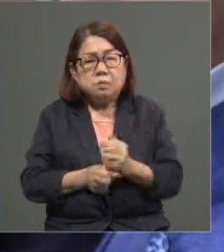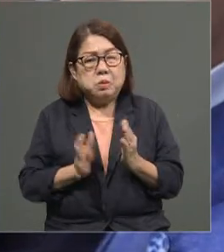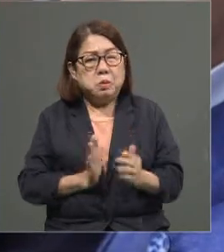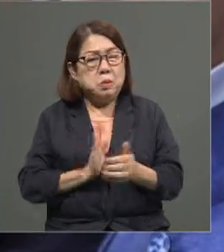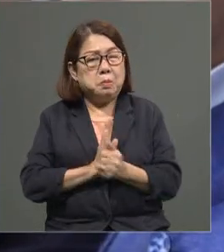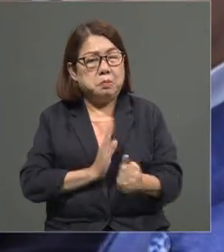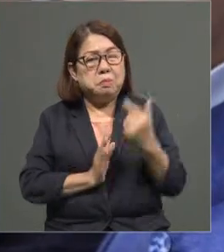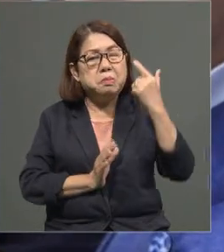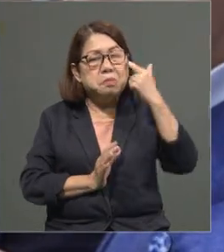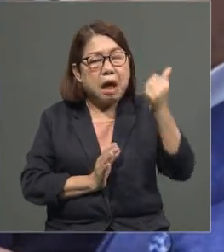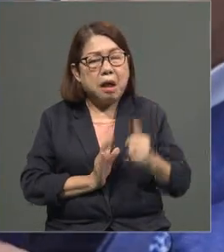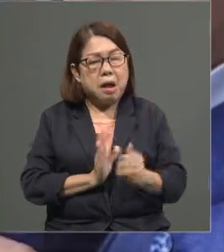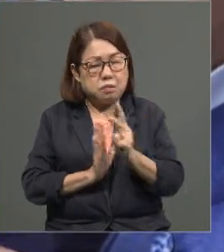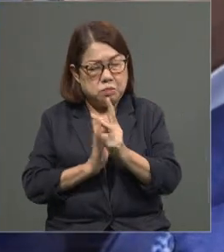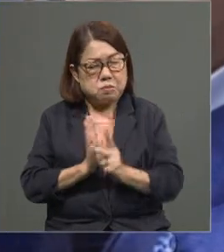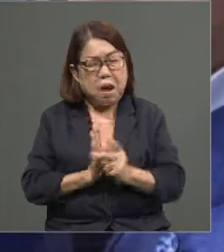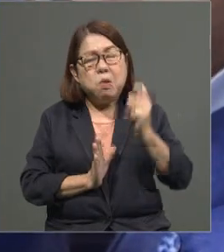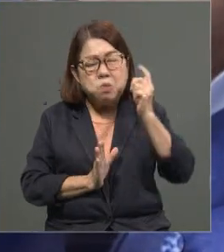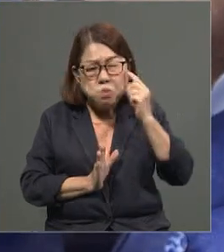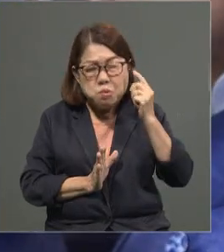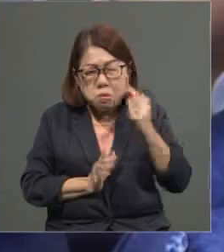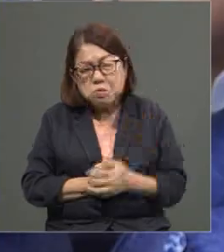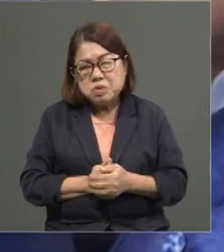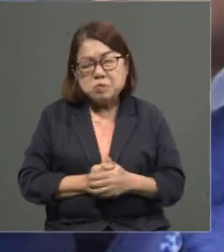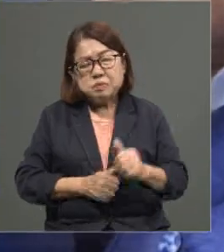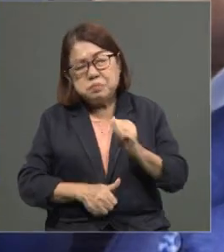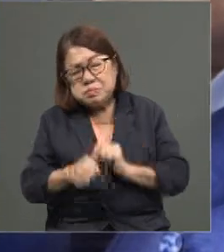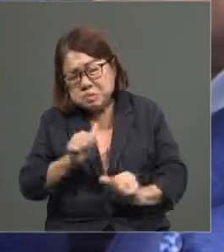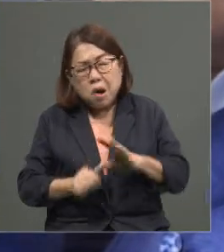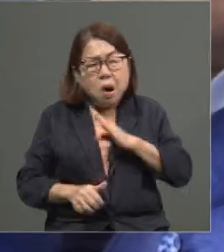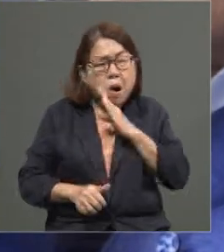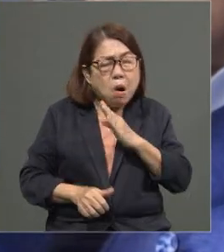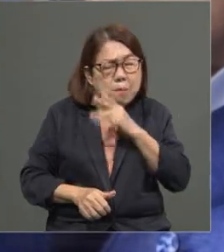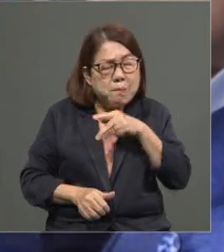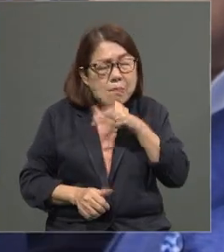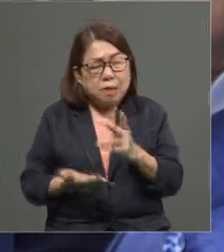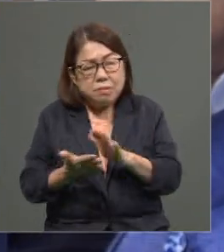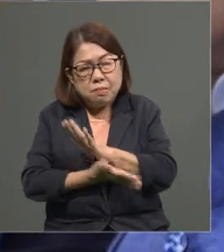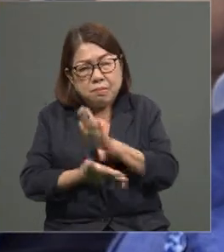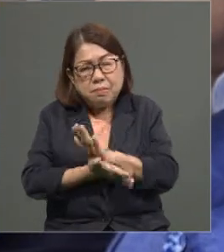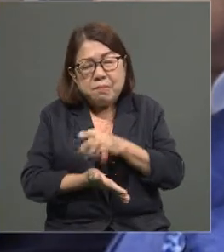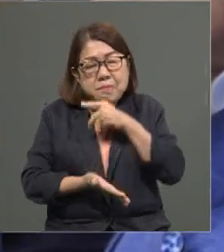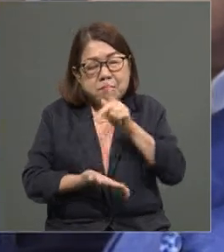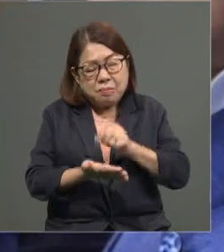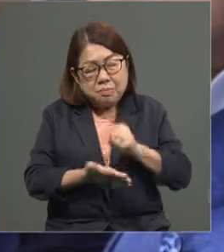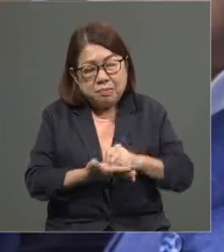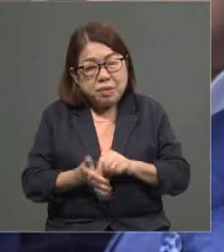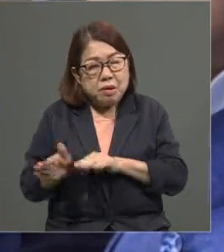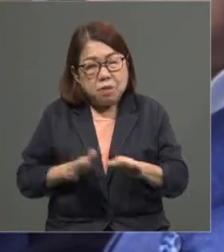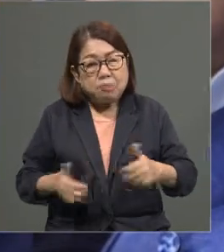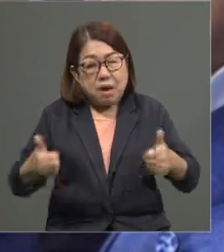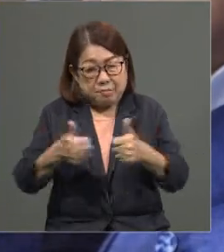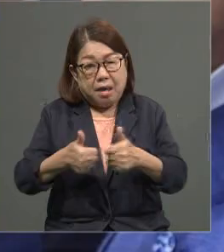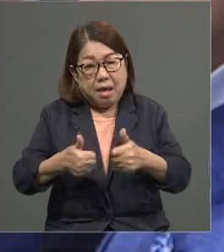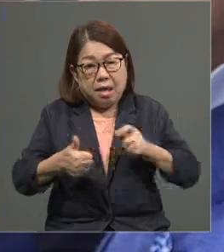ฎหมายสร้างเรื่องสร้างราวสร้างเอกสารเท็จเพื่อเตรียมตัวที่จะสู้คดีเพ